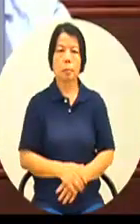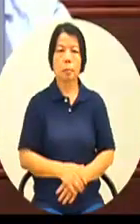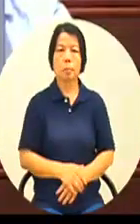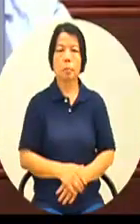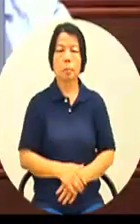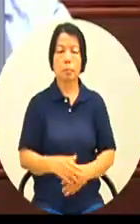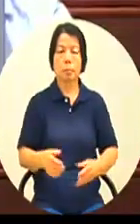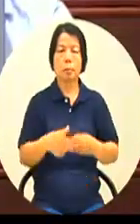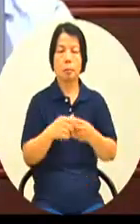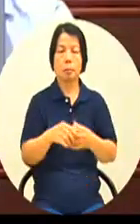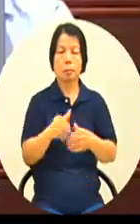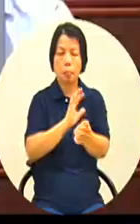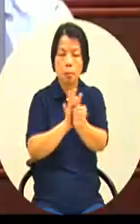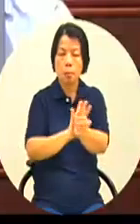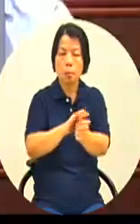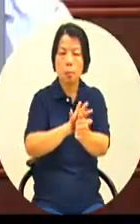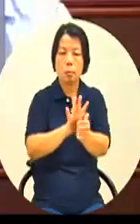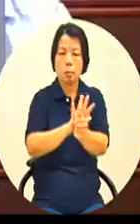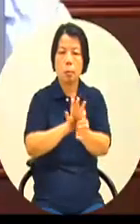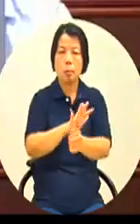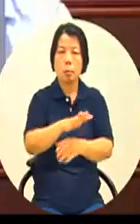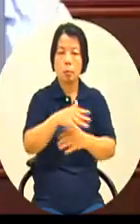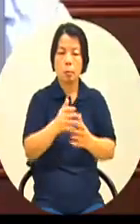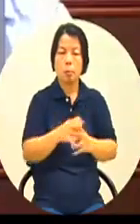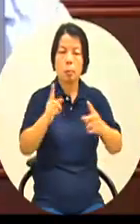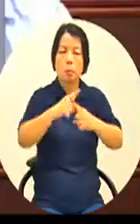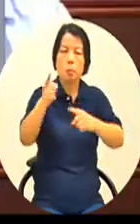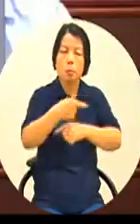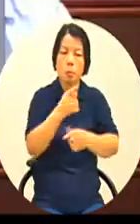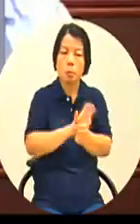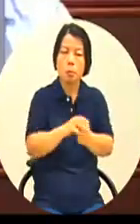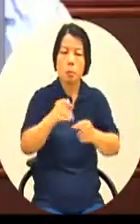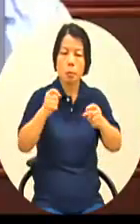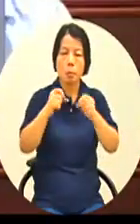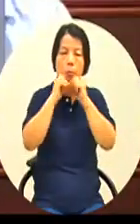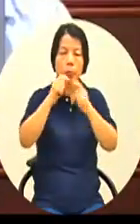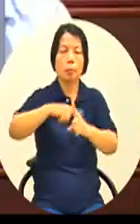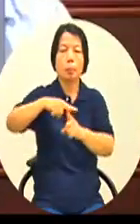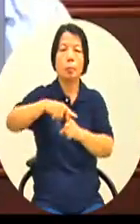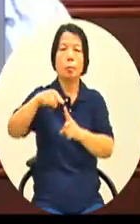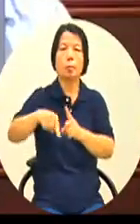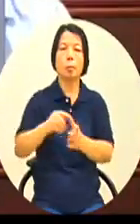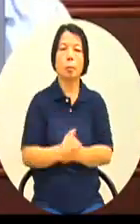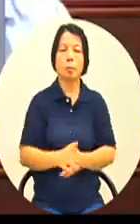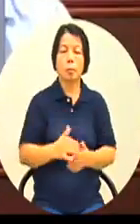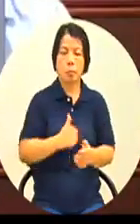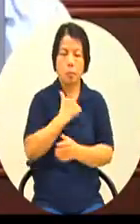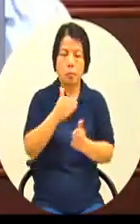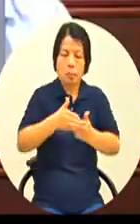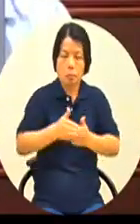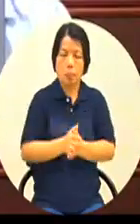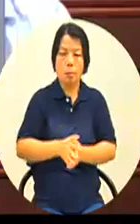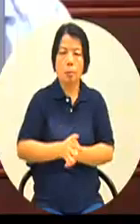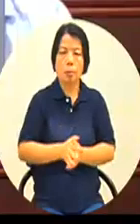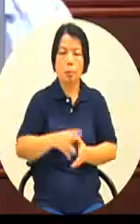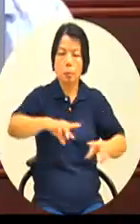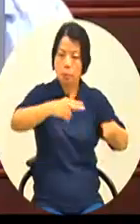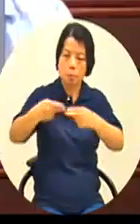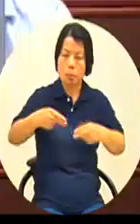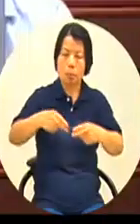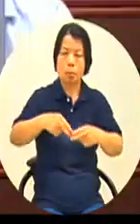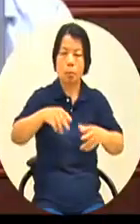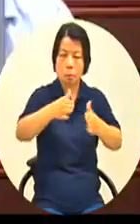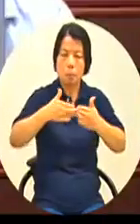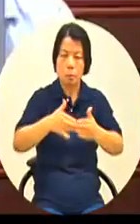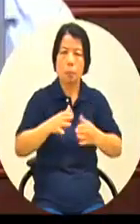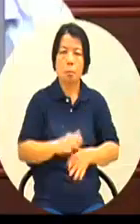说整个服务的面向，在人力服务品质方面，我们确实是应该还要再有很大的改善空间。